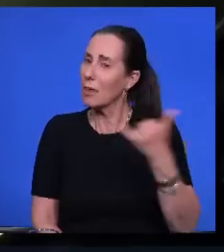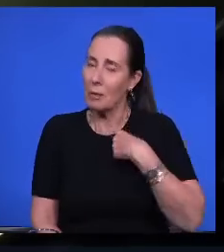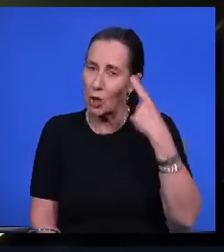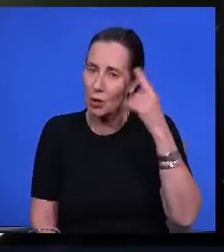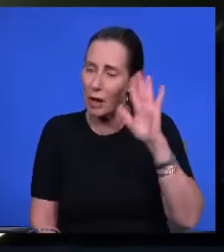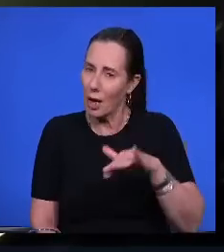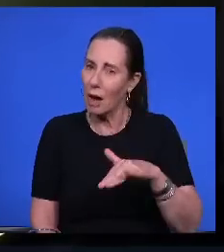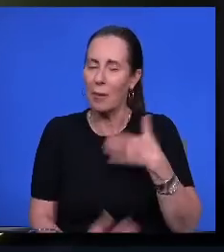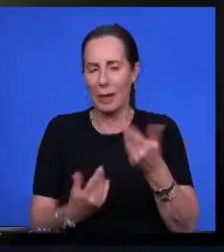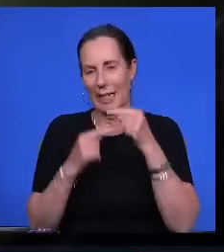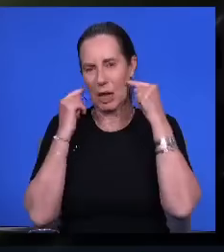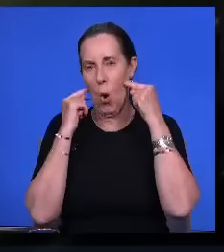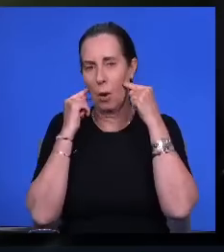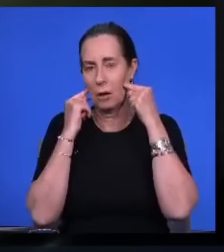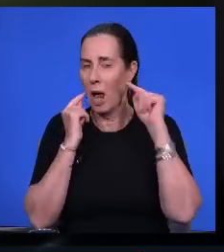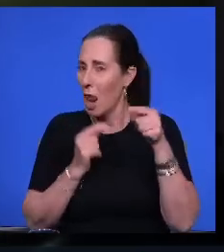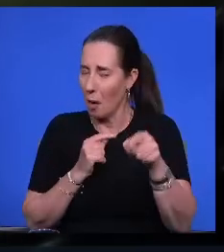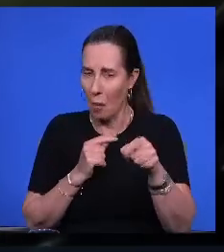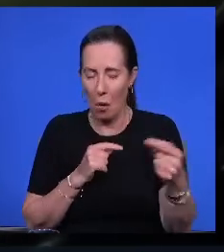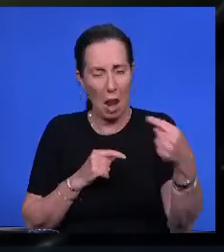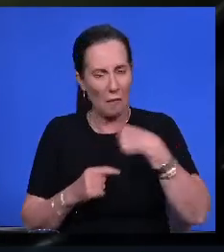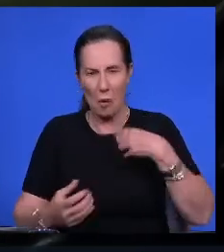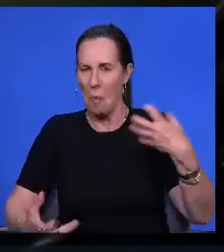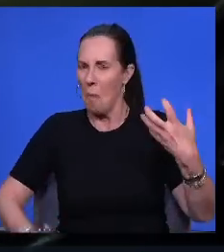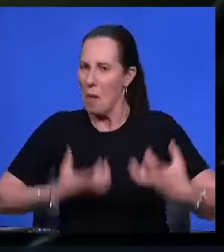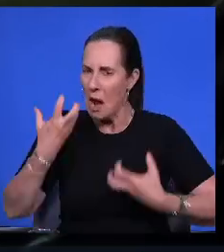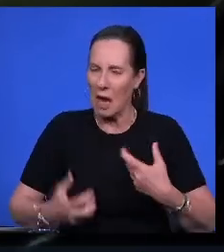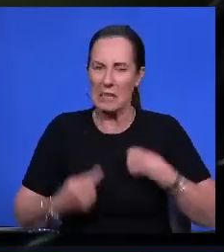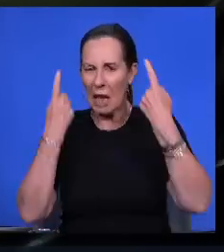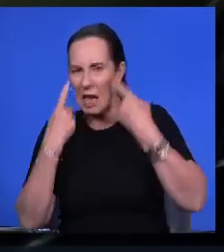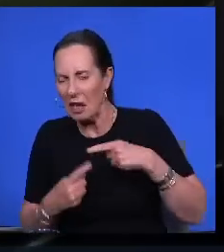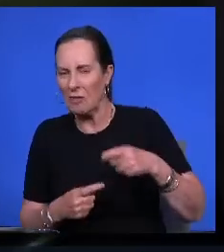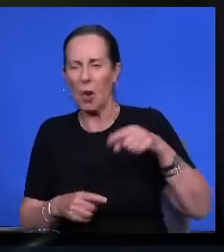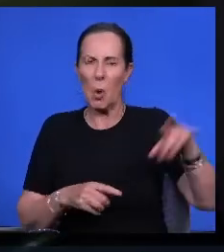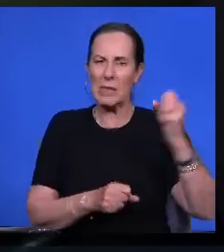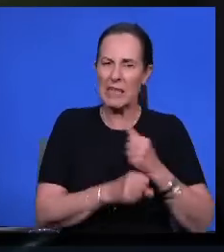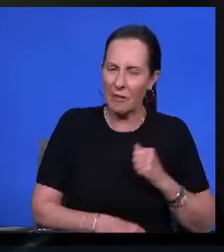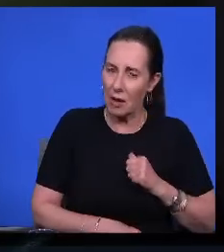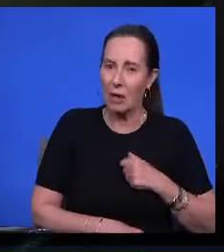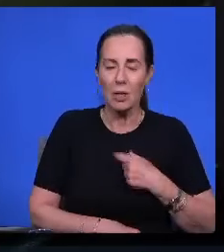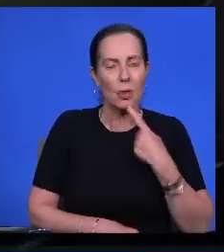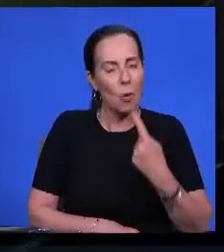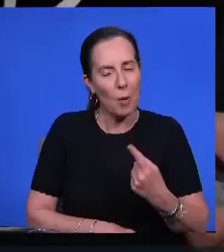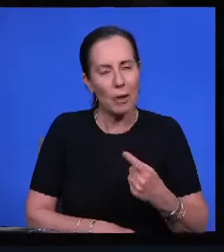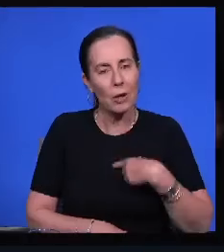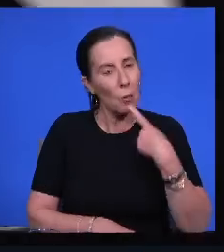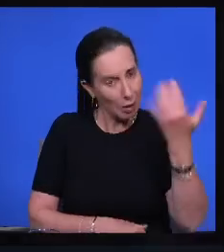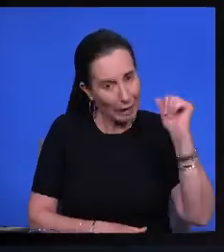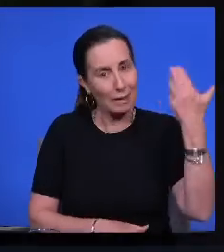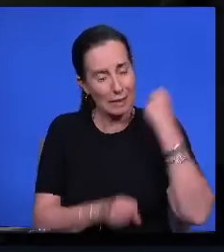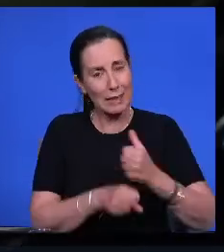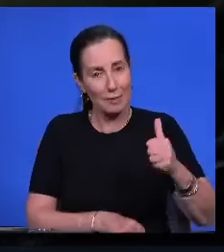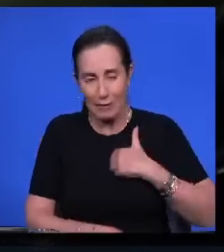אדם, למרות שהוא יכול לבוא אליה בכעס, אתה כחרדי ואתה משתמד בזה. וכשאני אומר לו על העבר שעשיתי בצבא ואת הכל במשטרה...